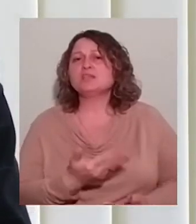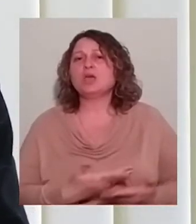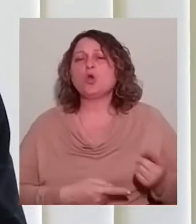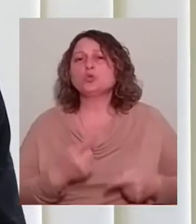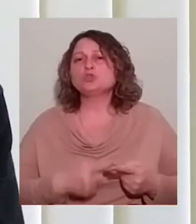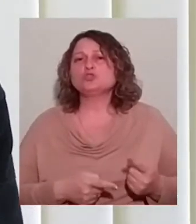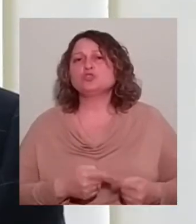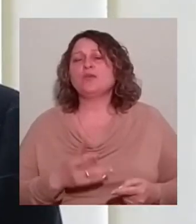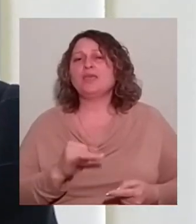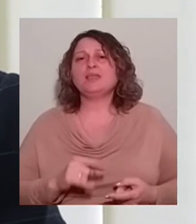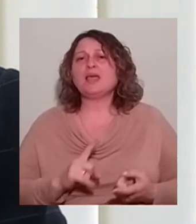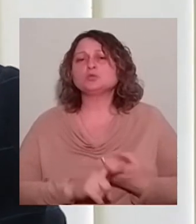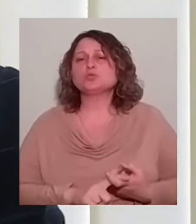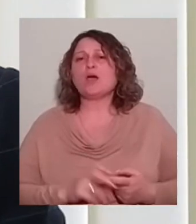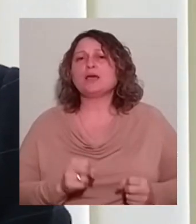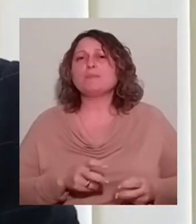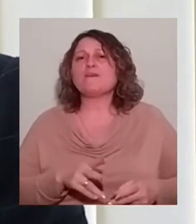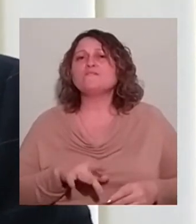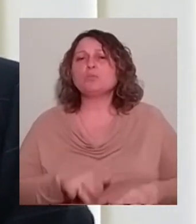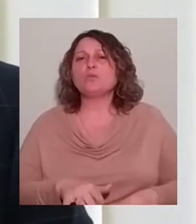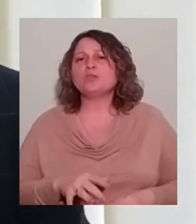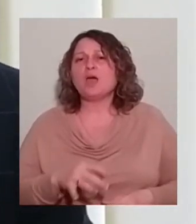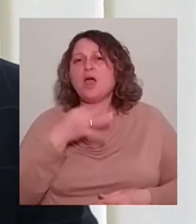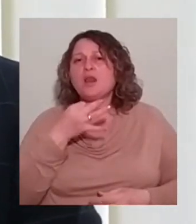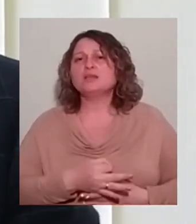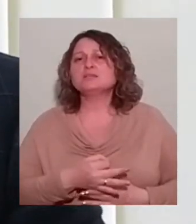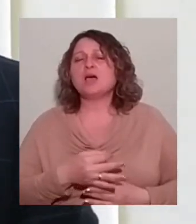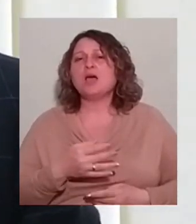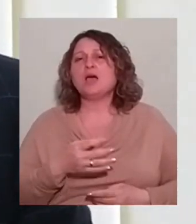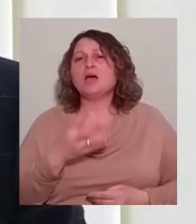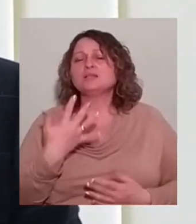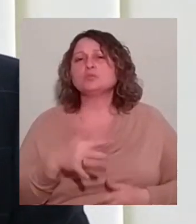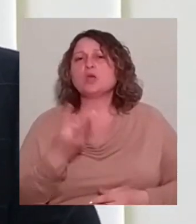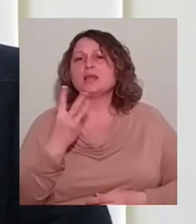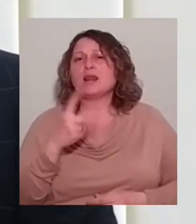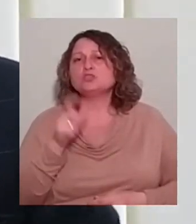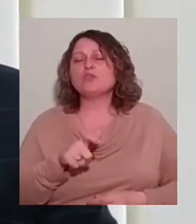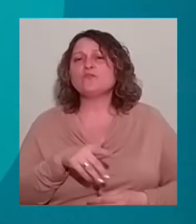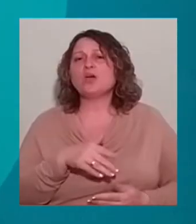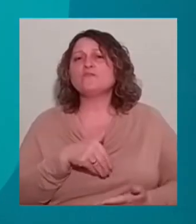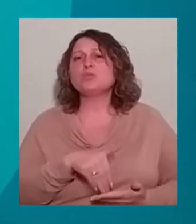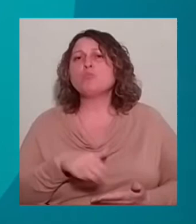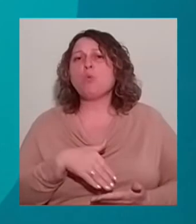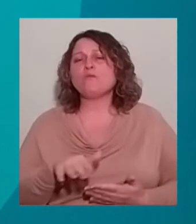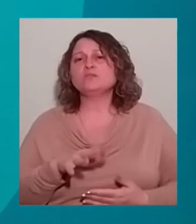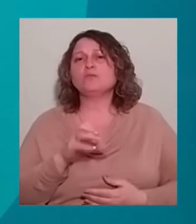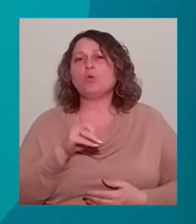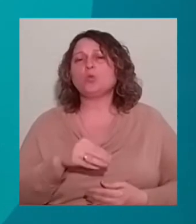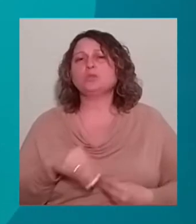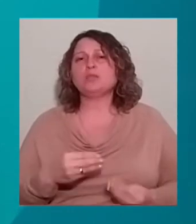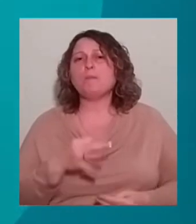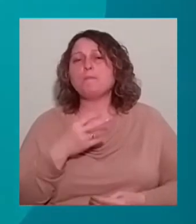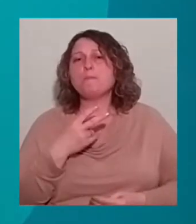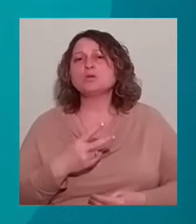кримінальної відповідальності. Це вже третя особа, якій повідомлено про підозру за відмову від надання показів. Наразі